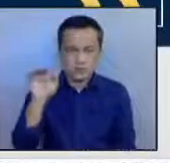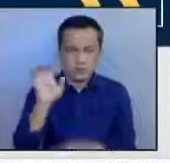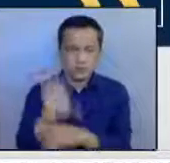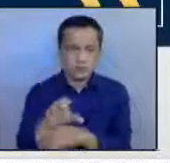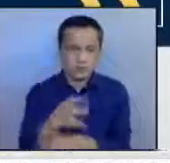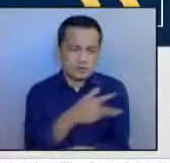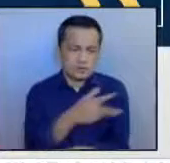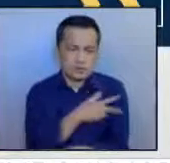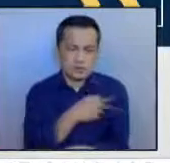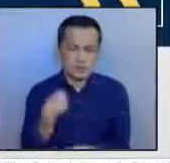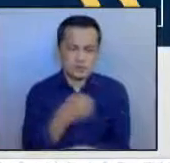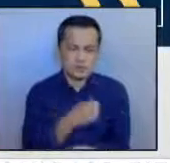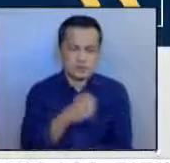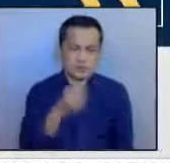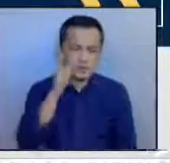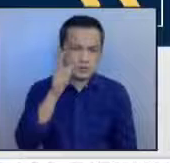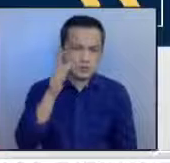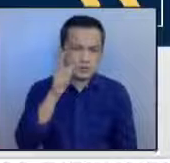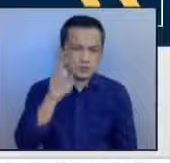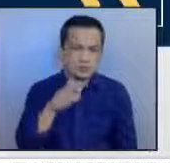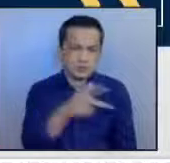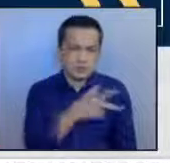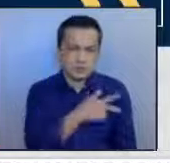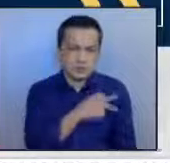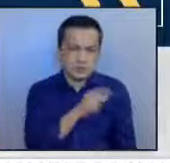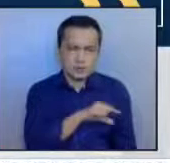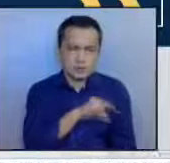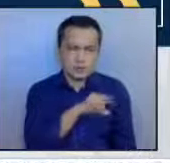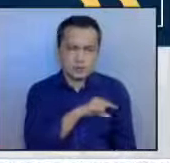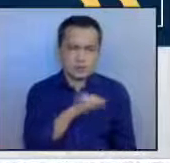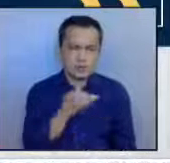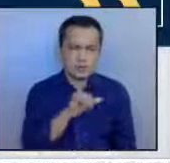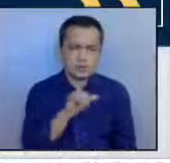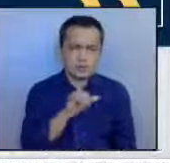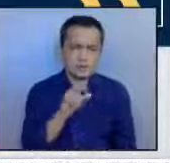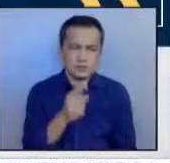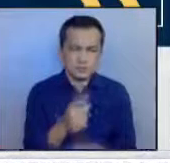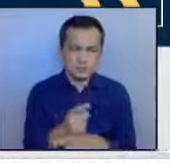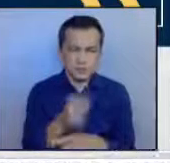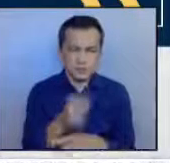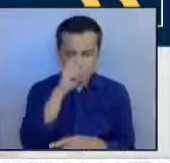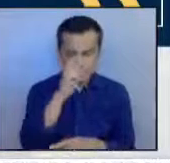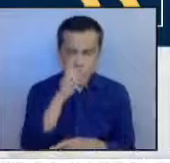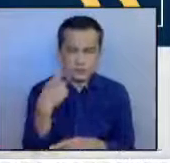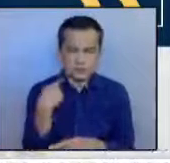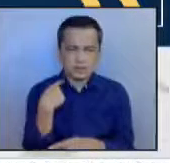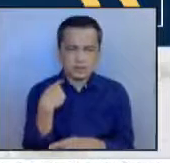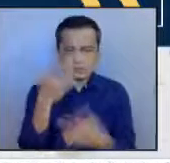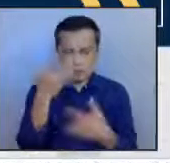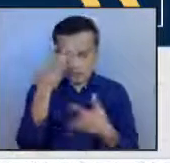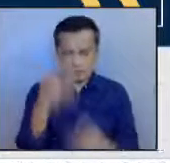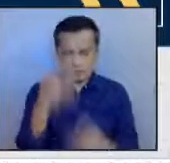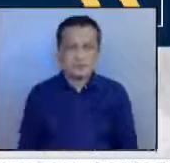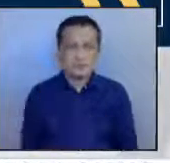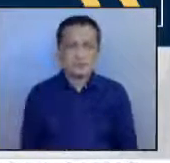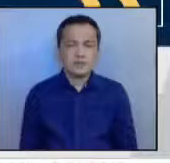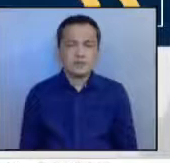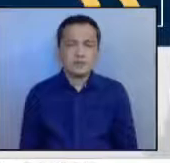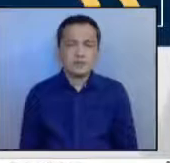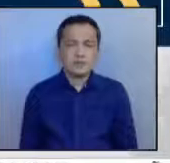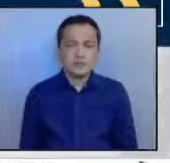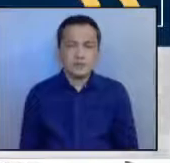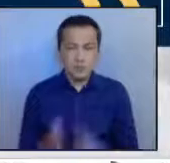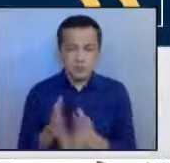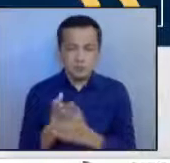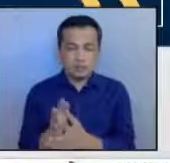dapat magpa-booster na ang mga kwalipikado naman, gaya ng mga nasa tamang edad at may comorbidities. Sa pamamagitan kasi aniya nito